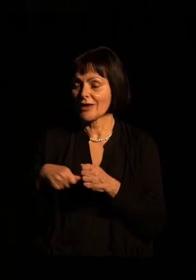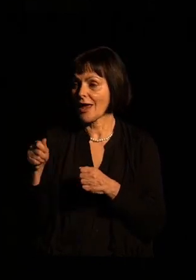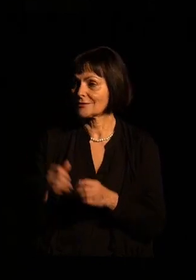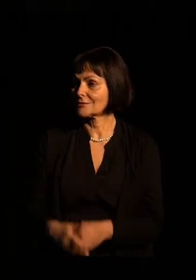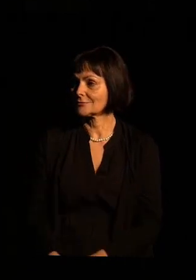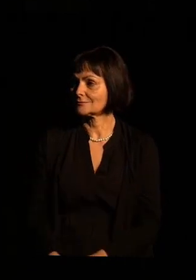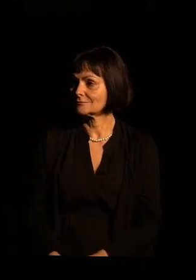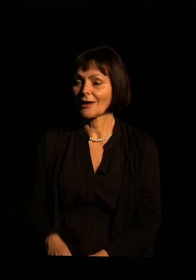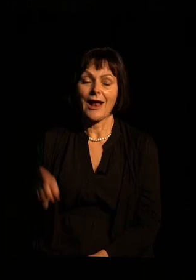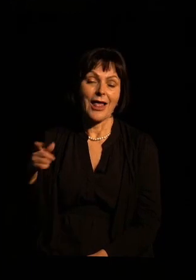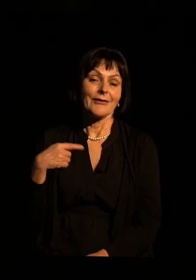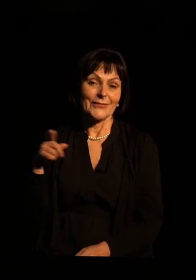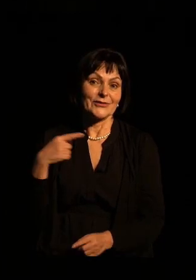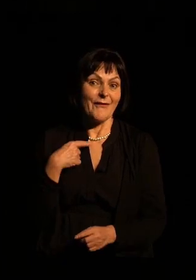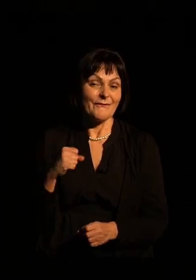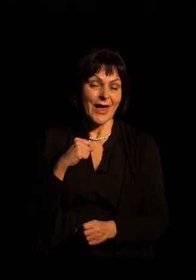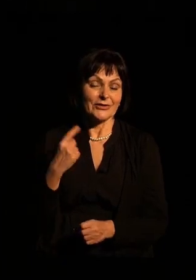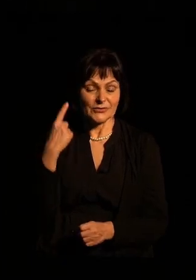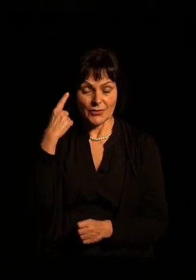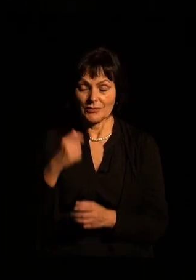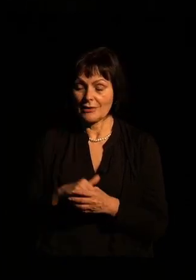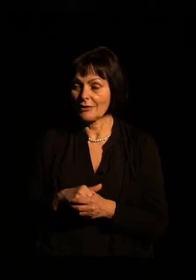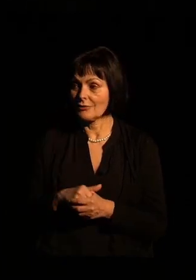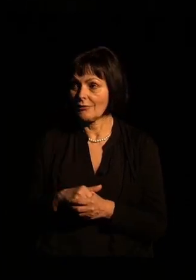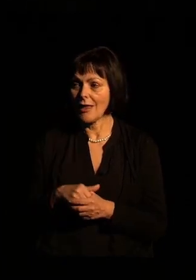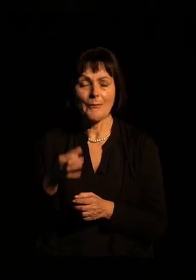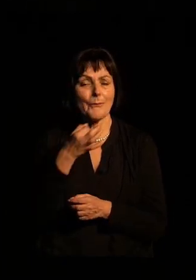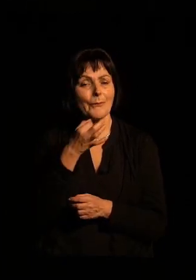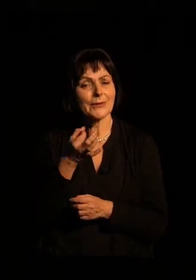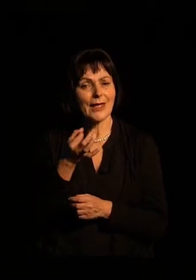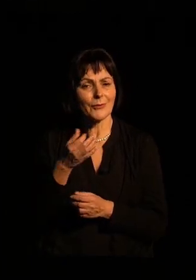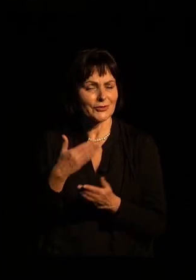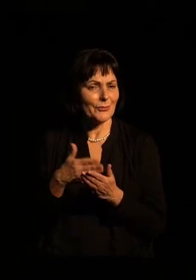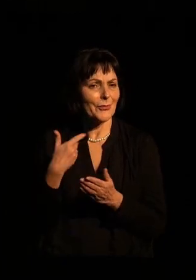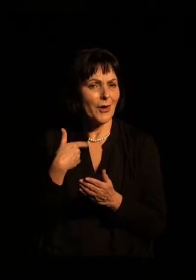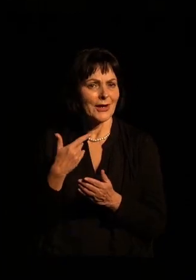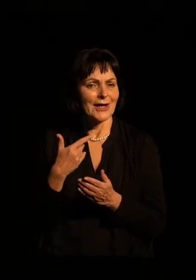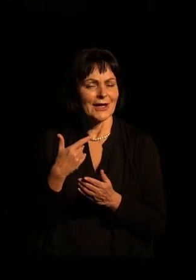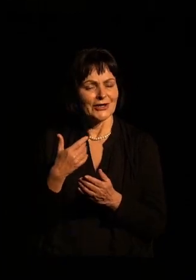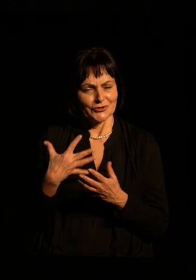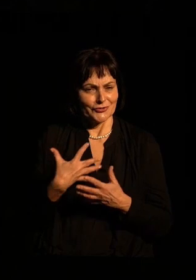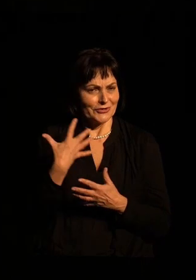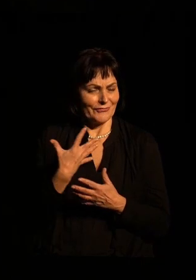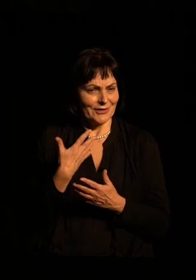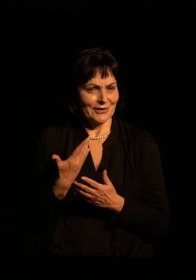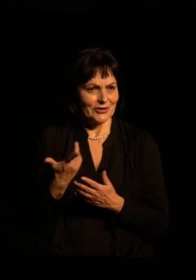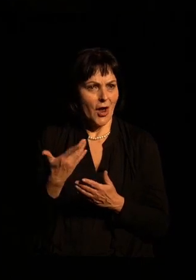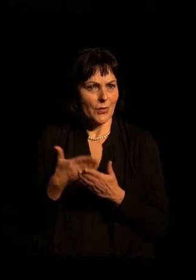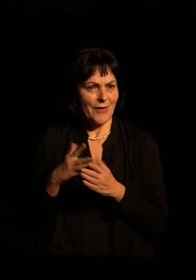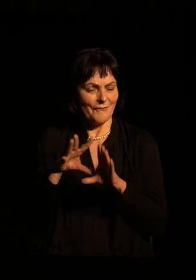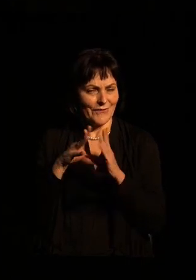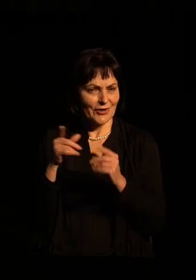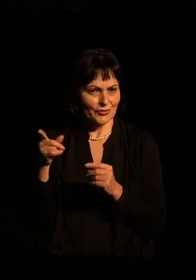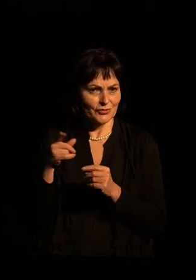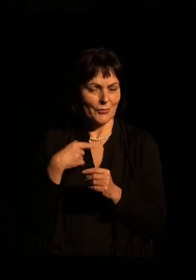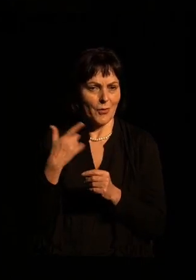No ale chyba oni też fajnie wspominają. Natomiast pytałeś o to, no dla mnie to było zdziwienie, że oni wtedy, większość z nich